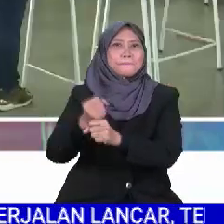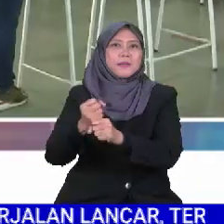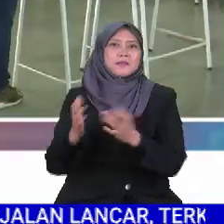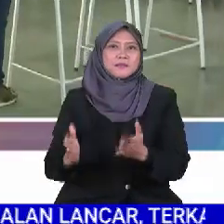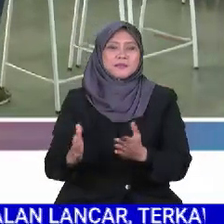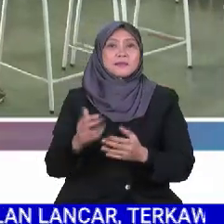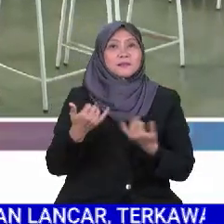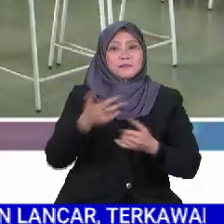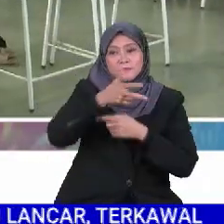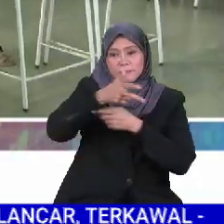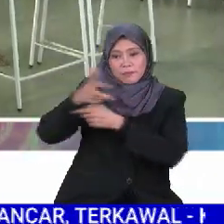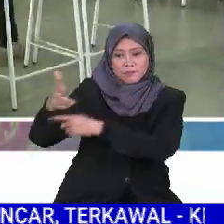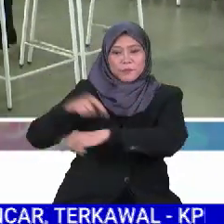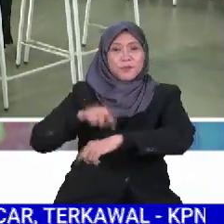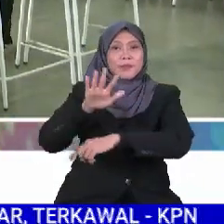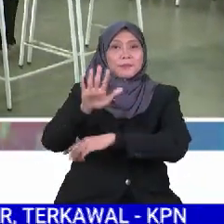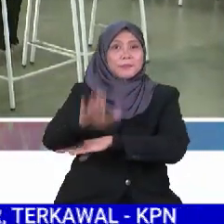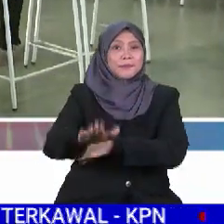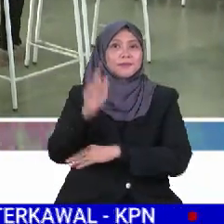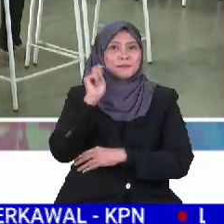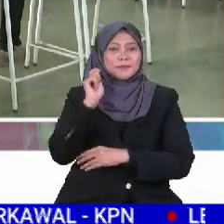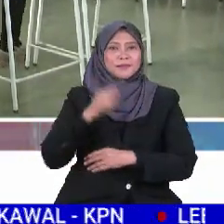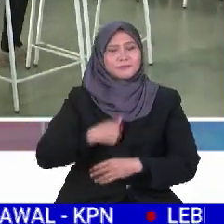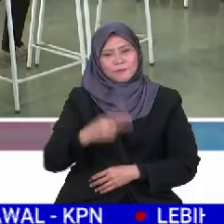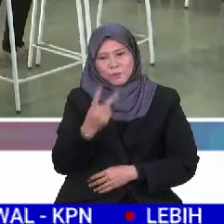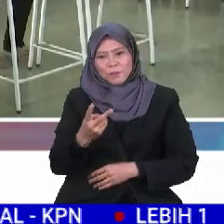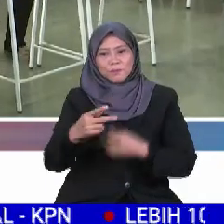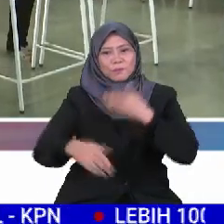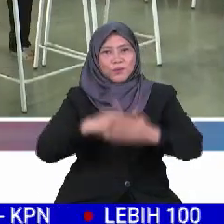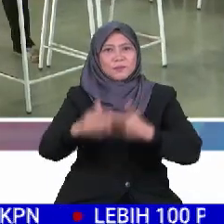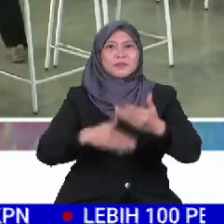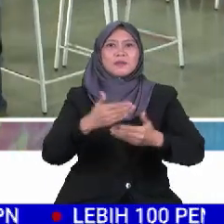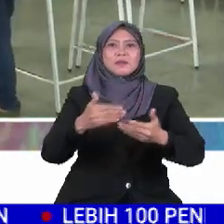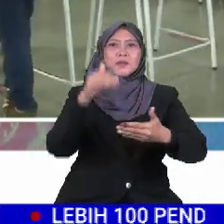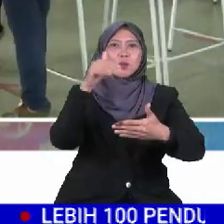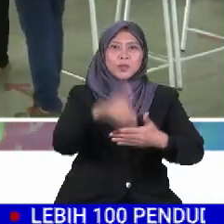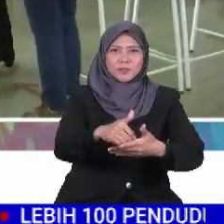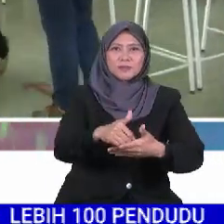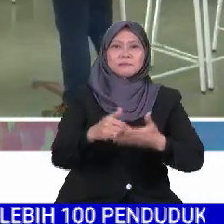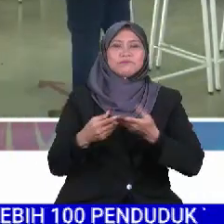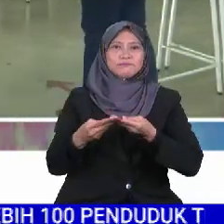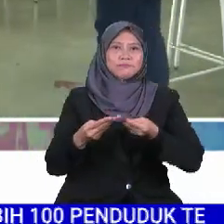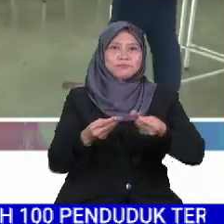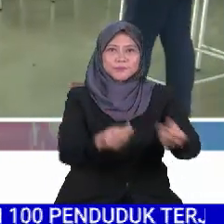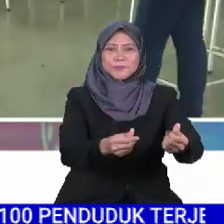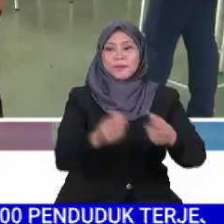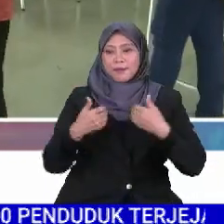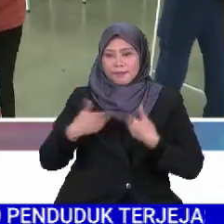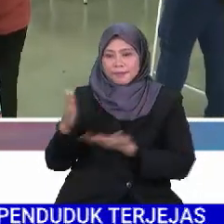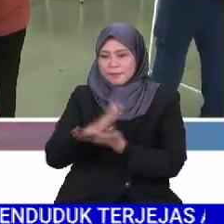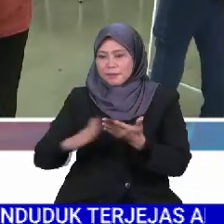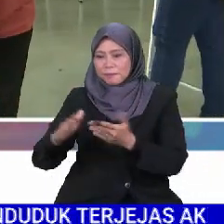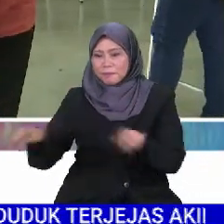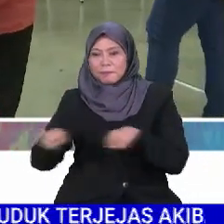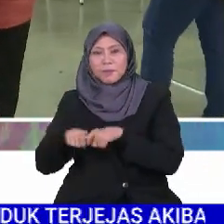Dan sepanjang tinjauan setakat jam 5 petang tadi juga, saya dapati proses perjalanan mengundi berjalan lancar walaupun ada beberapa